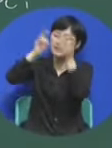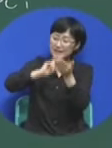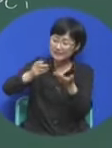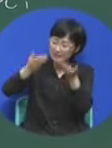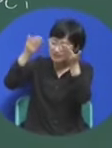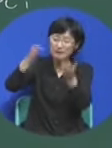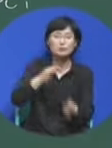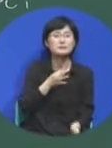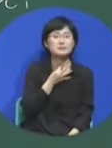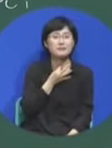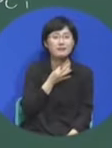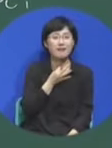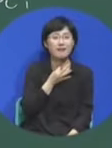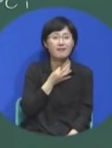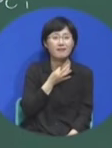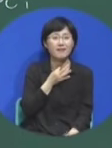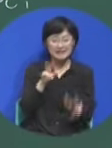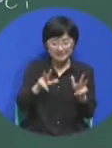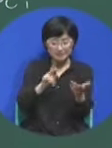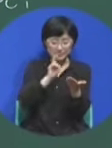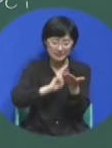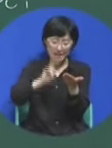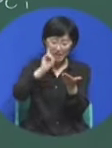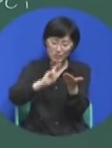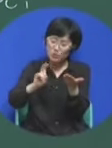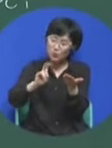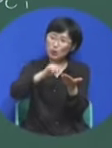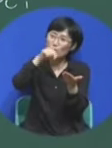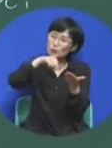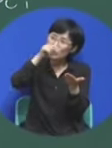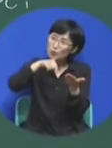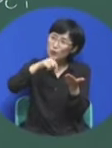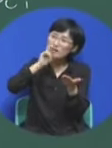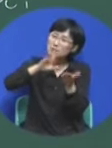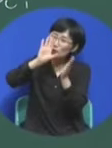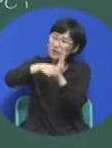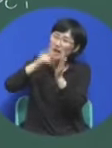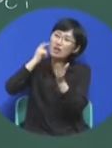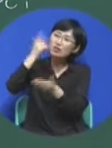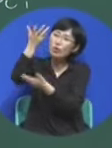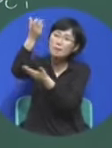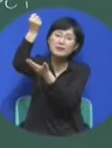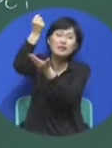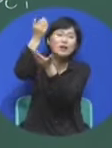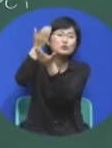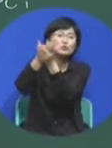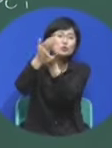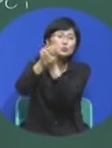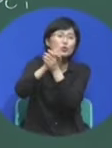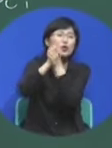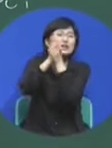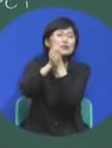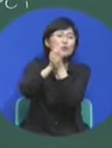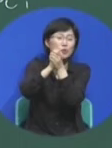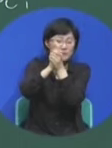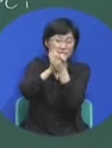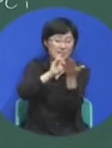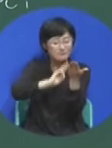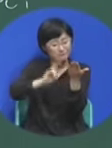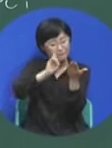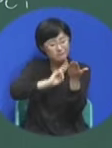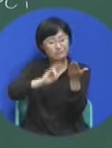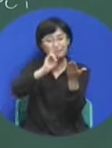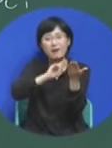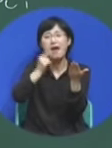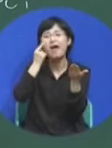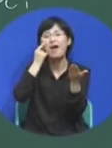찬양을 드리려고 합니다. 我要把赞美献给神。 이 찬송 속에 하나님이 영광을 받아 주옵소서. 愿在赞美中神得到荣耀。 그렇게 짧게라도